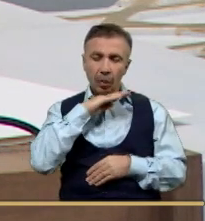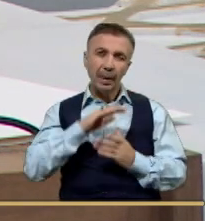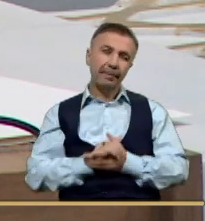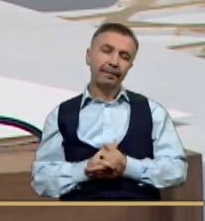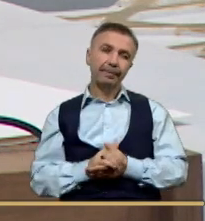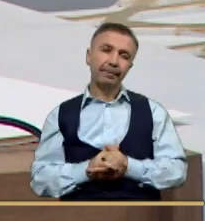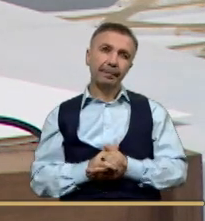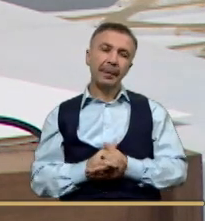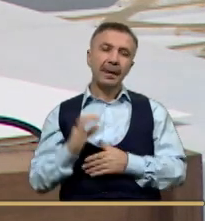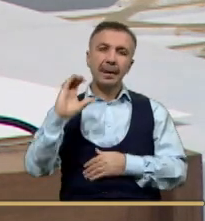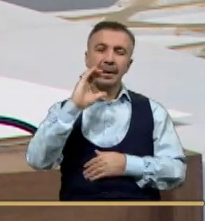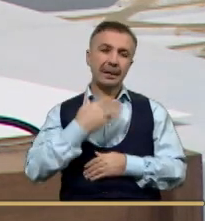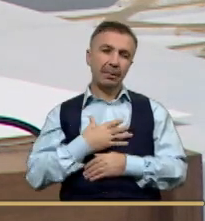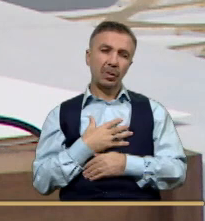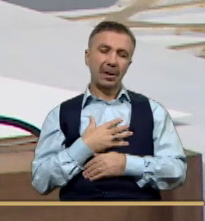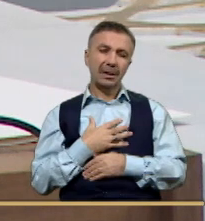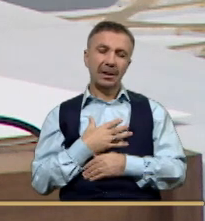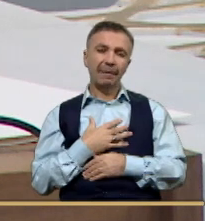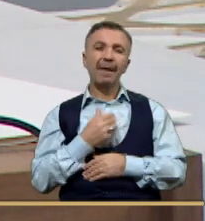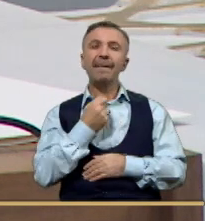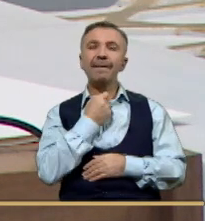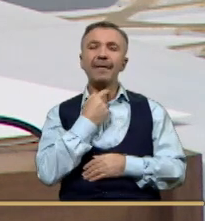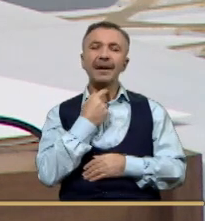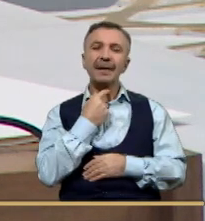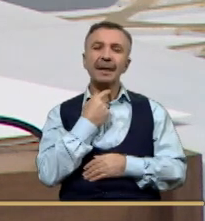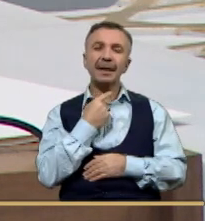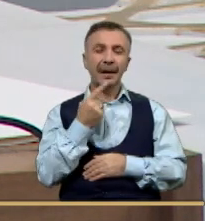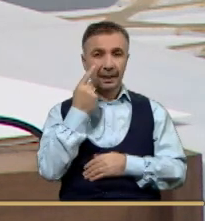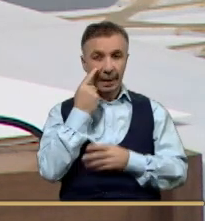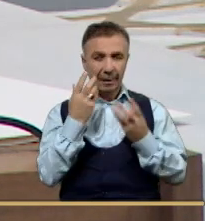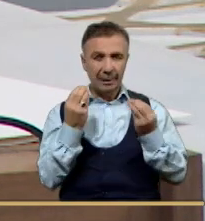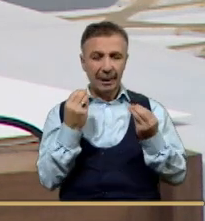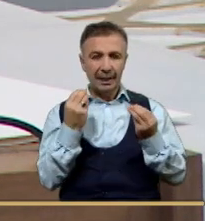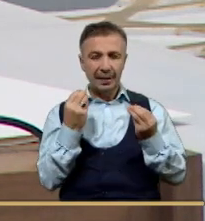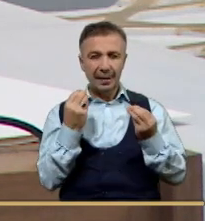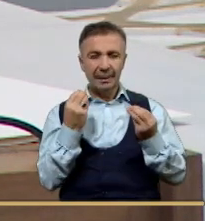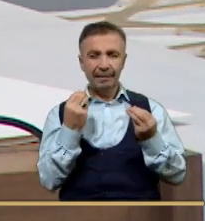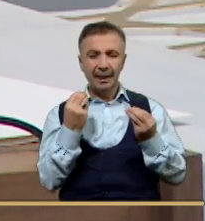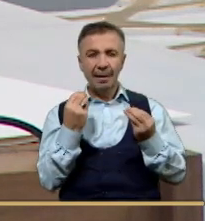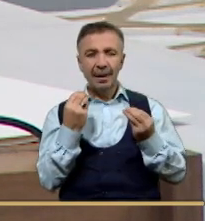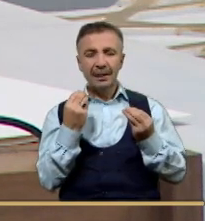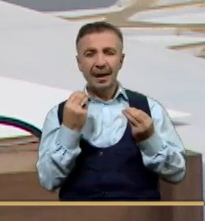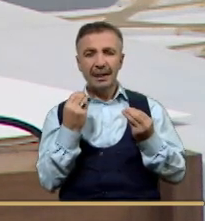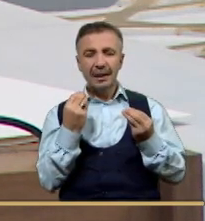İslam dünyasının ve fakir ülkelerinin kaynaklarını sömürmek için